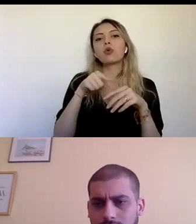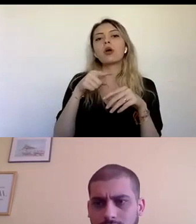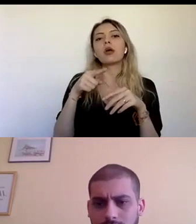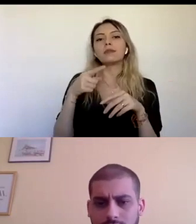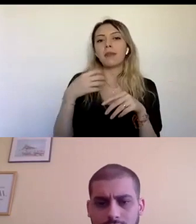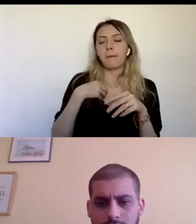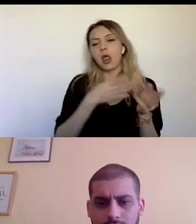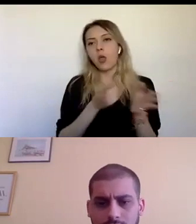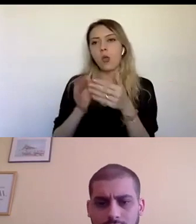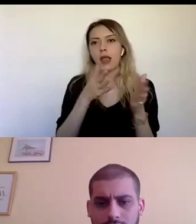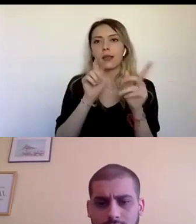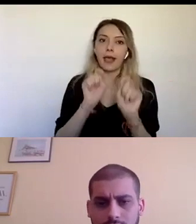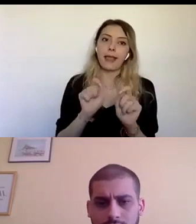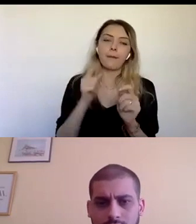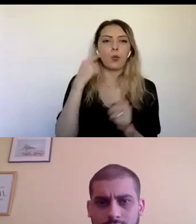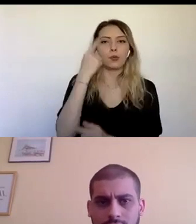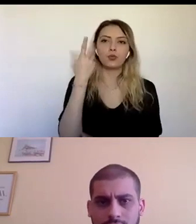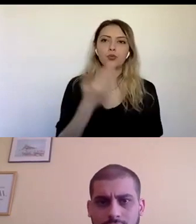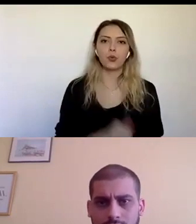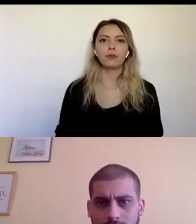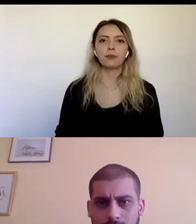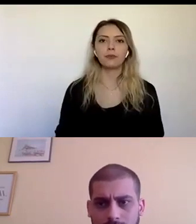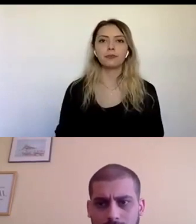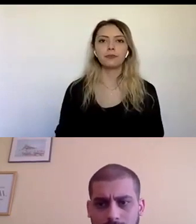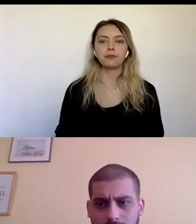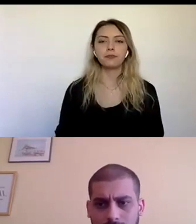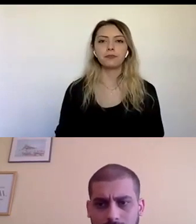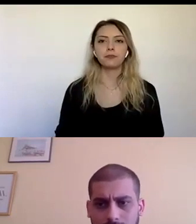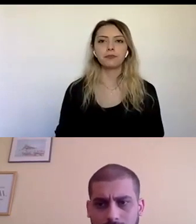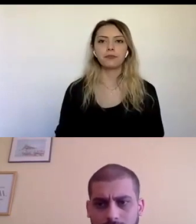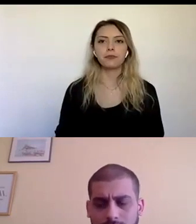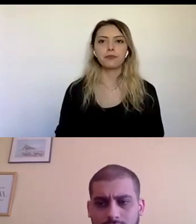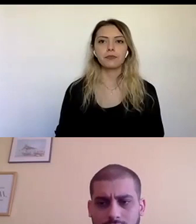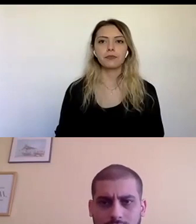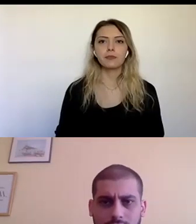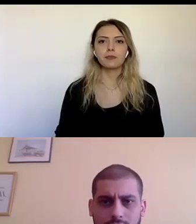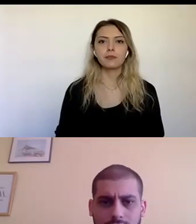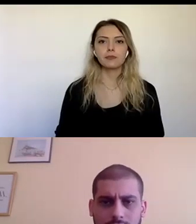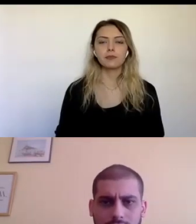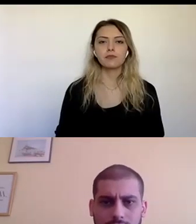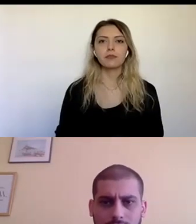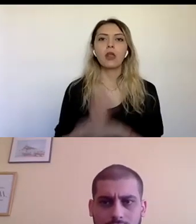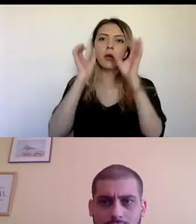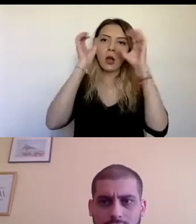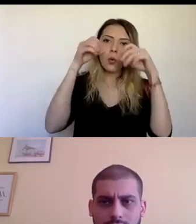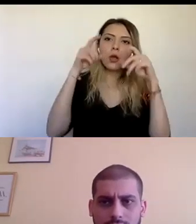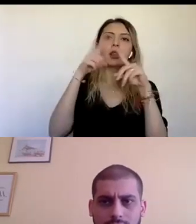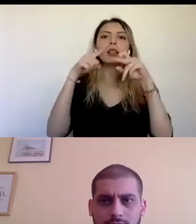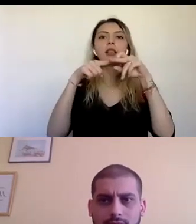göre belirlediği bir şeydir diye düşünüyorum. Ama Google Trends kısmı bayağı